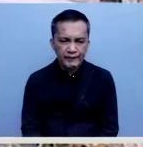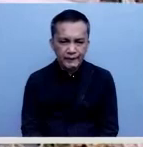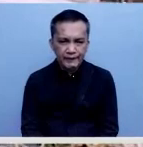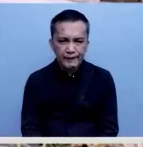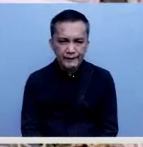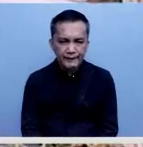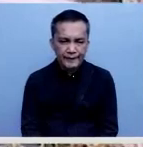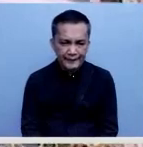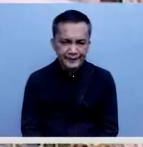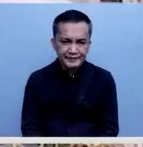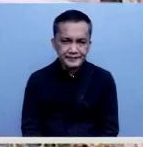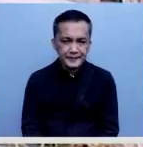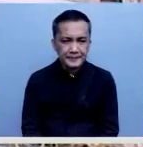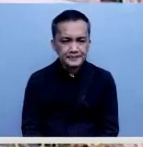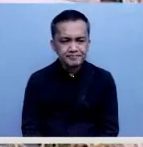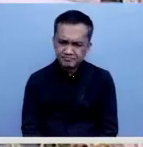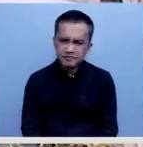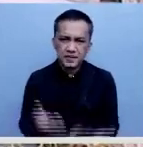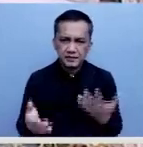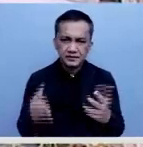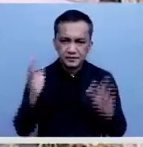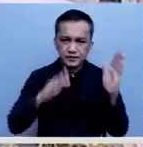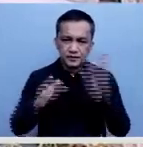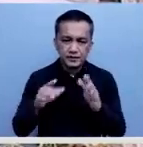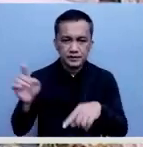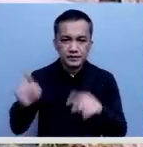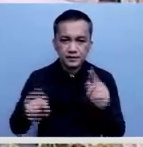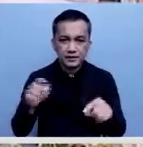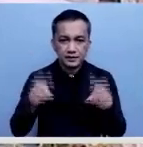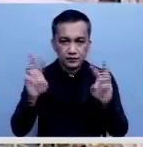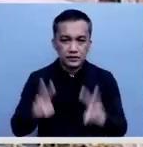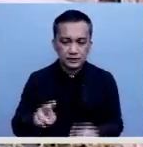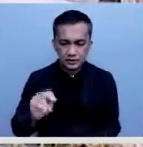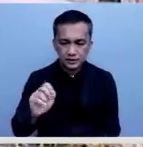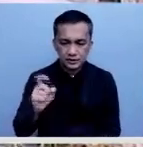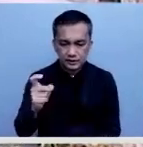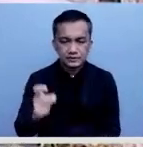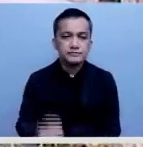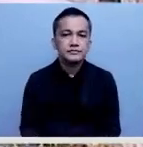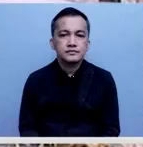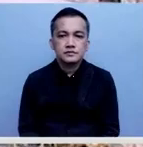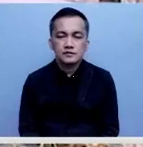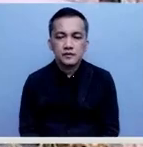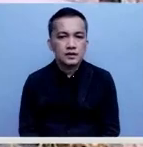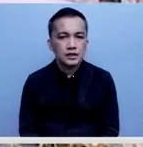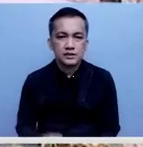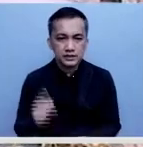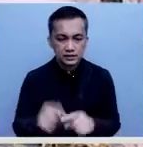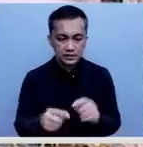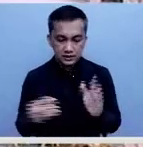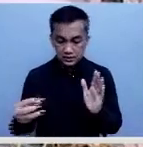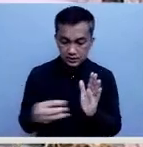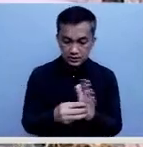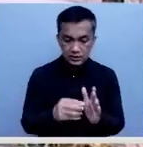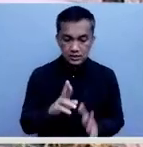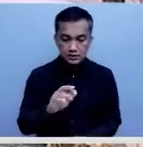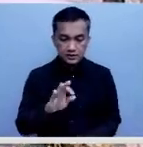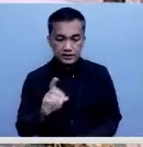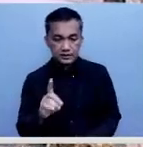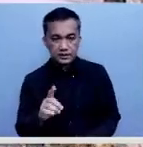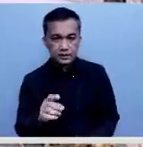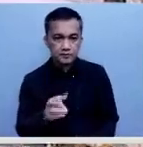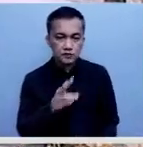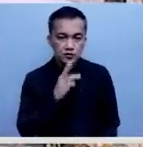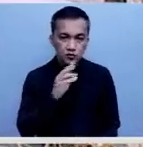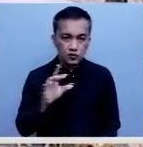ang paiba-ibang panahon dito sa NLEX Balintawak dahil hindi pwedeng magkabit ng RFID sticker kung basa